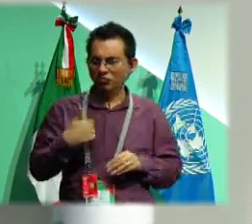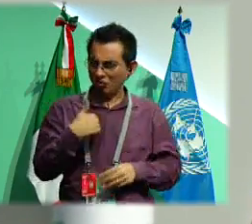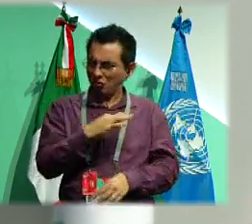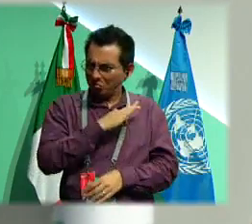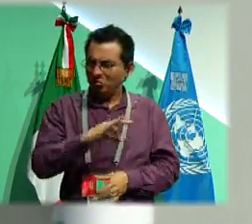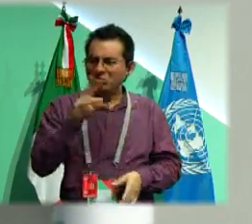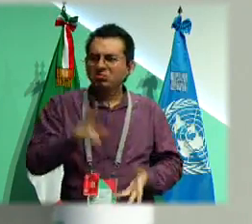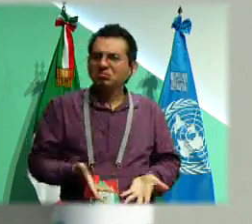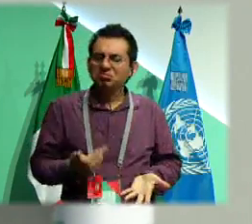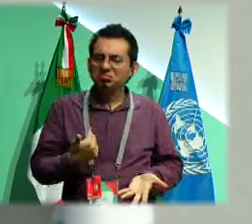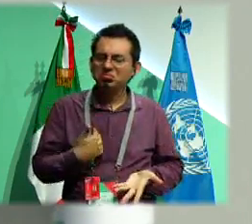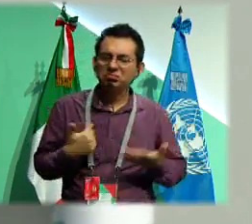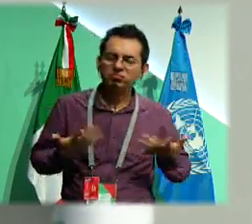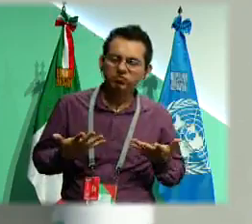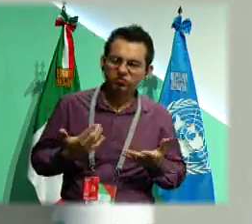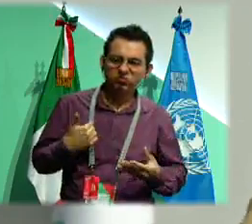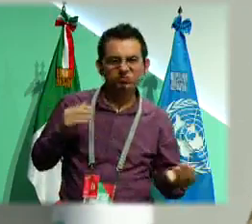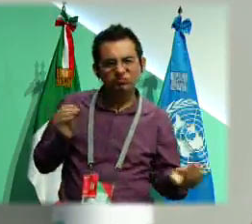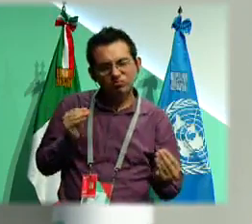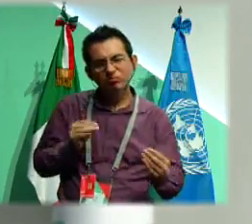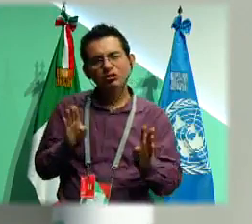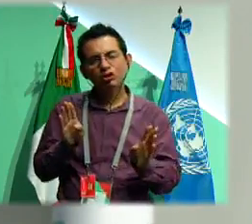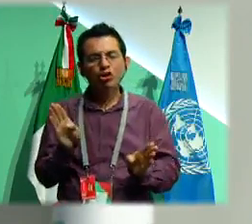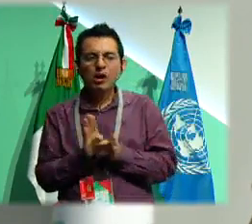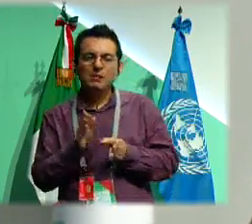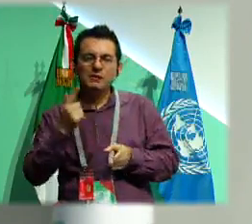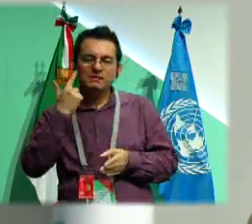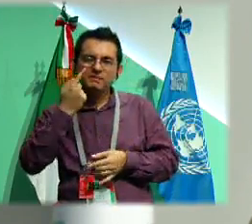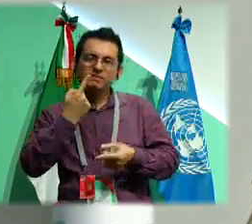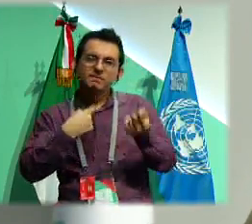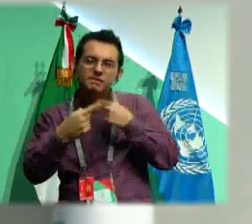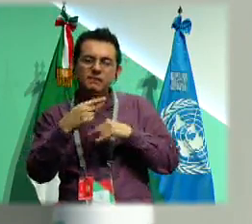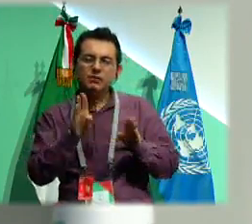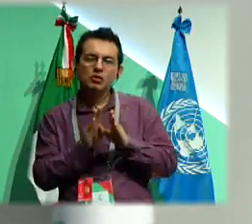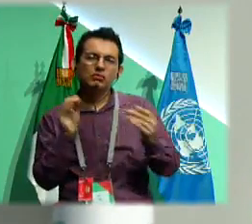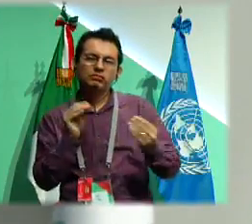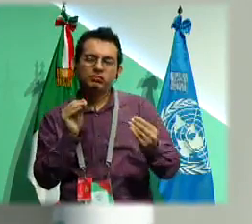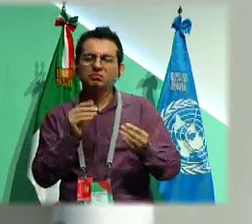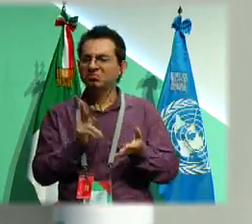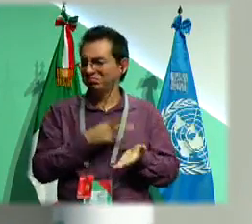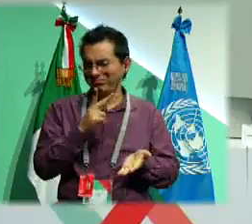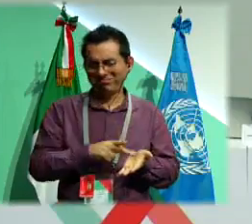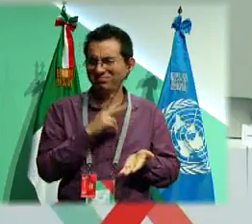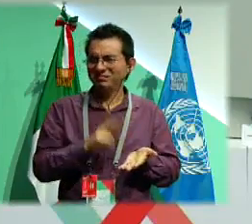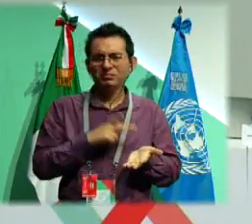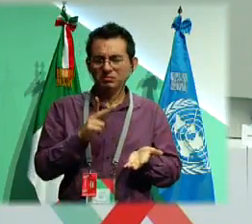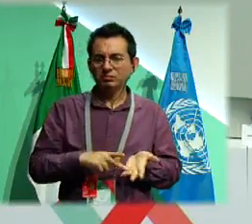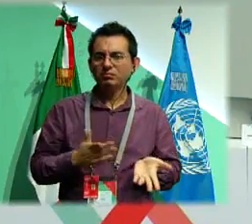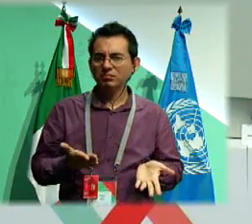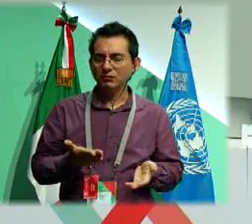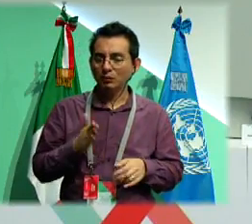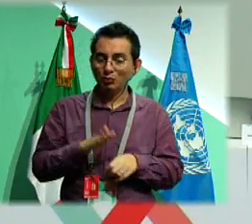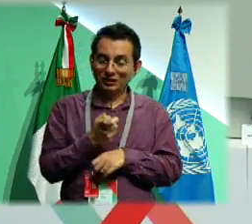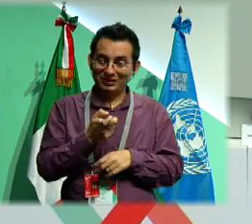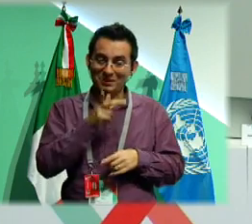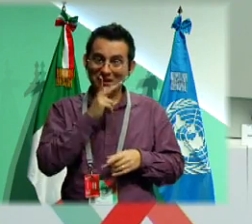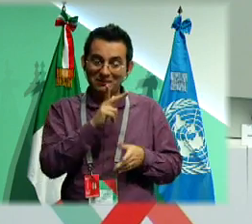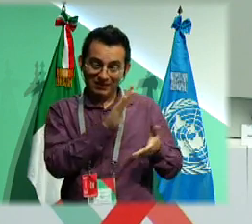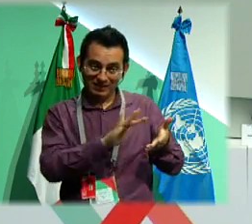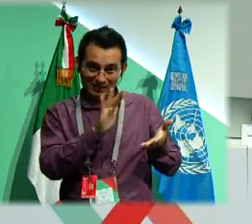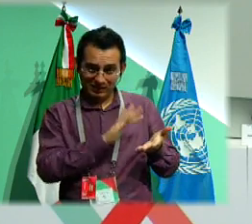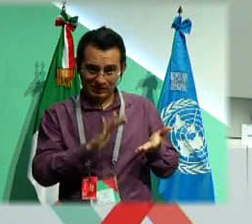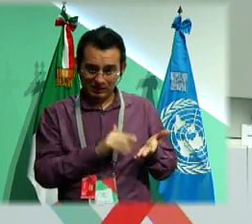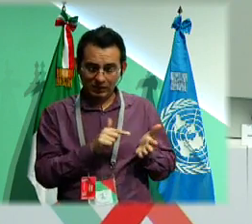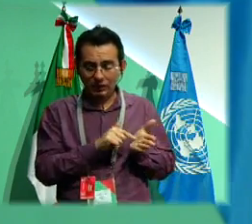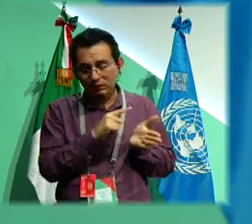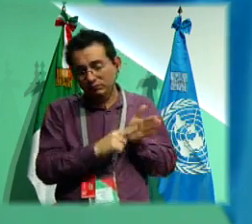pu analyser le texte et apporter des observations parce qu'il a été lu à plusieurs reprises. Mais